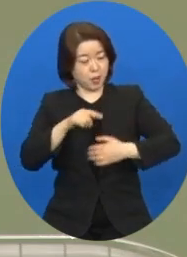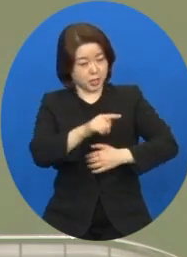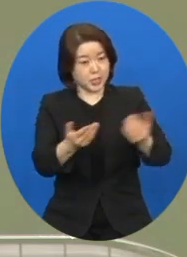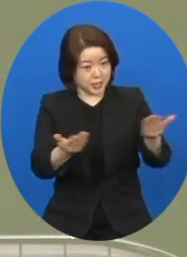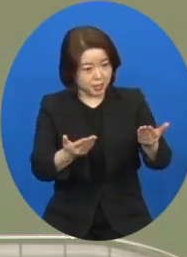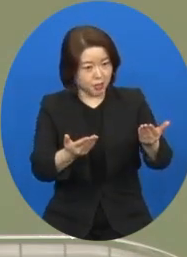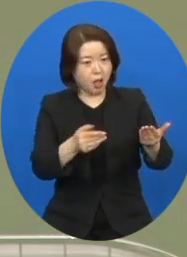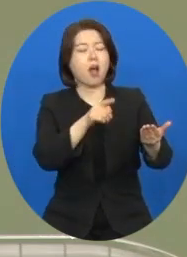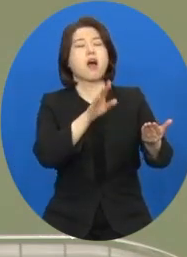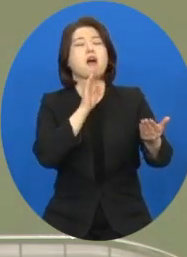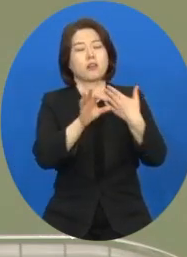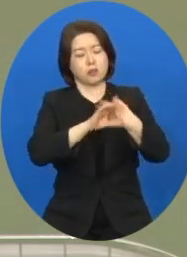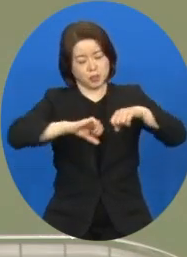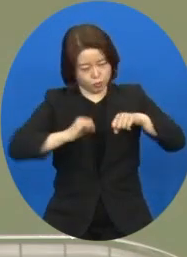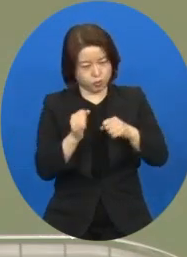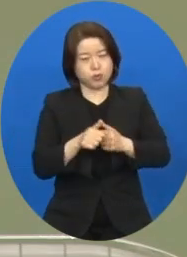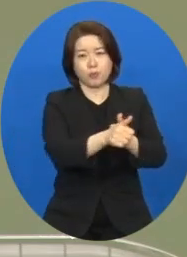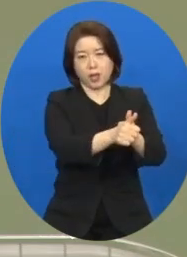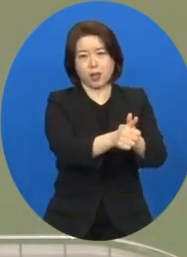해야죠.